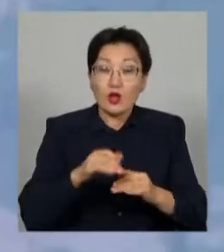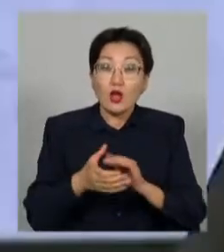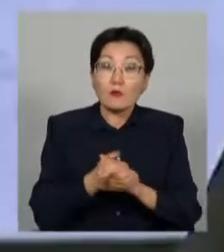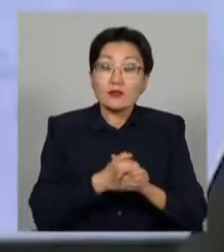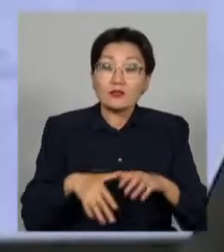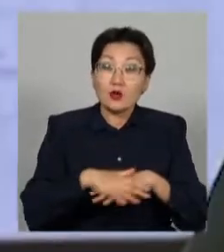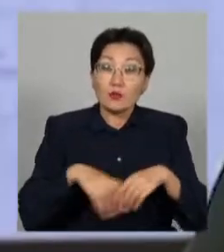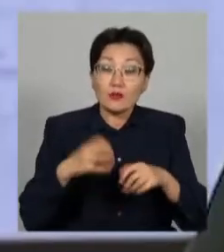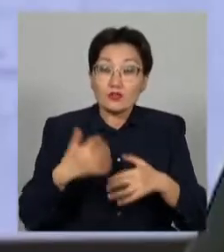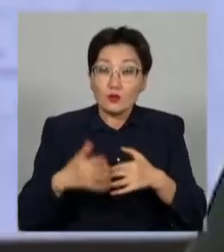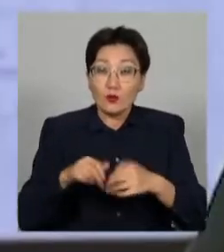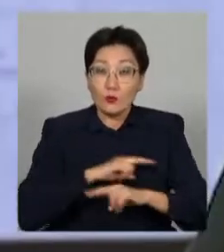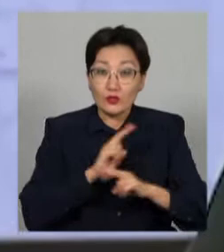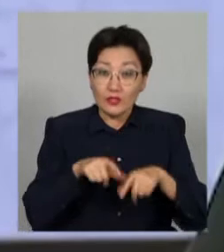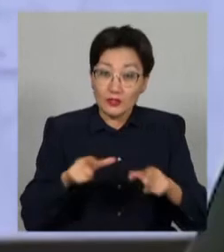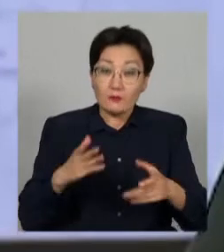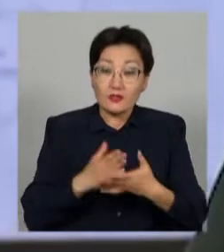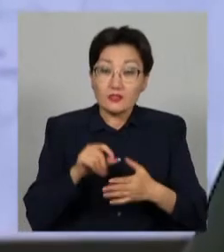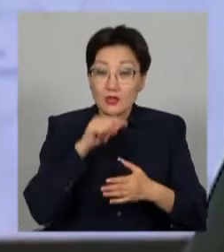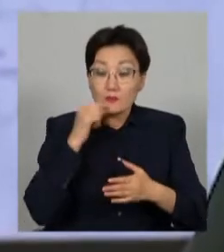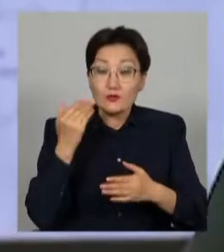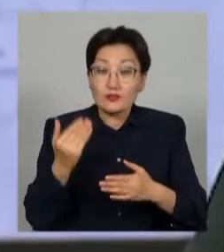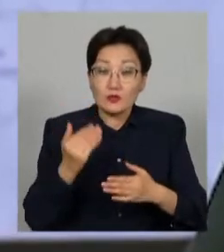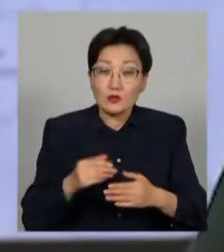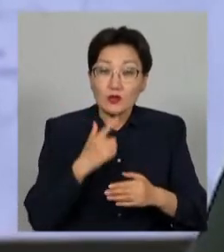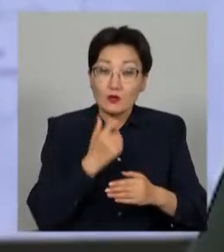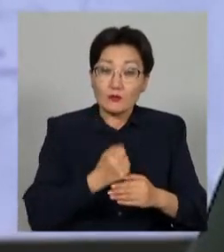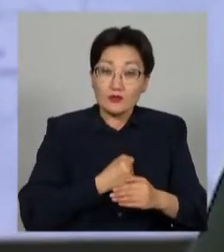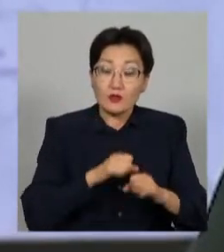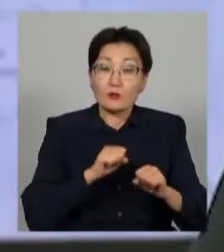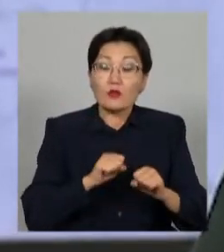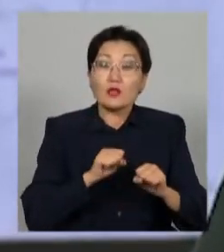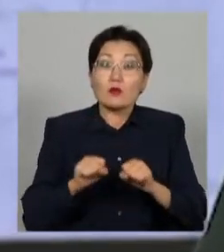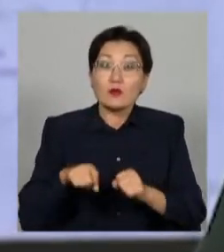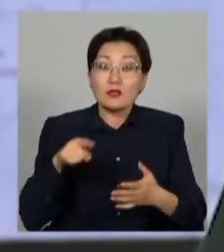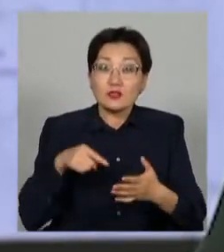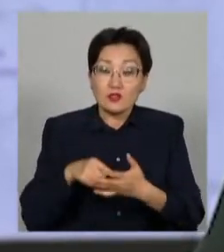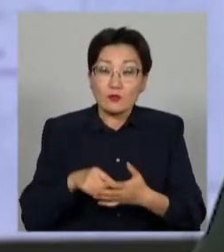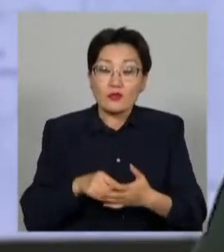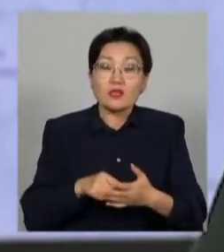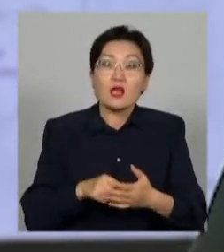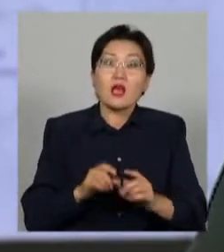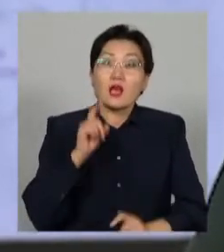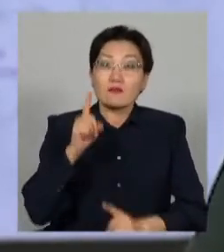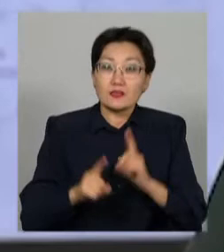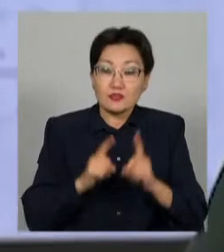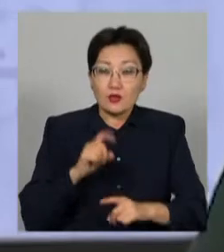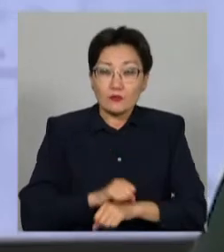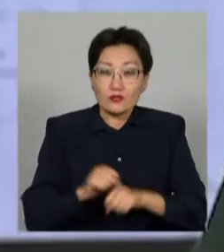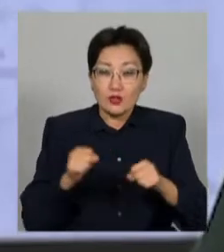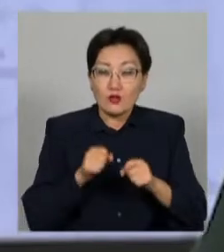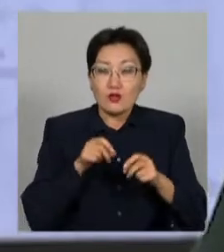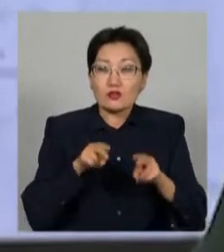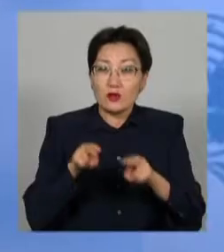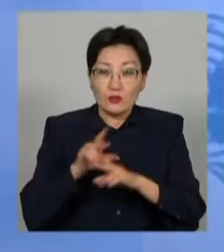тұрғындар арасында құрбан болғандар бар. Ресей Федерациясының қарулы күштері Украинаның қалаларына зымыран, авиация немесе артиллерия